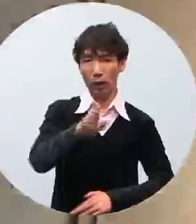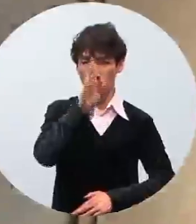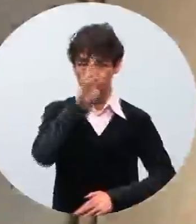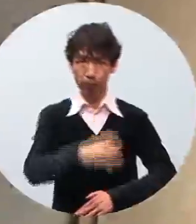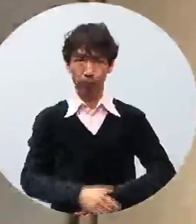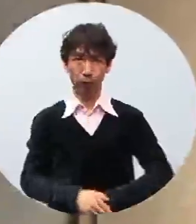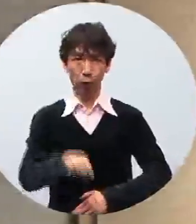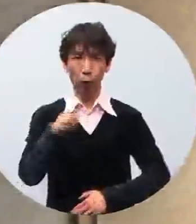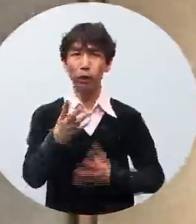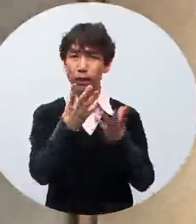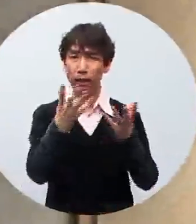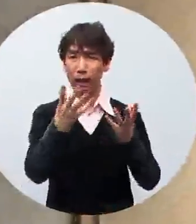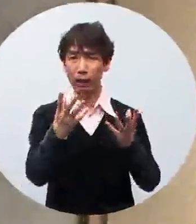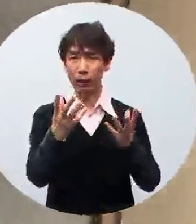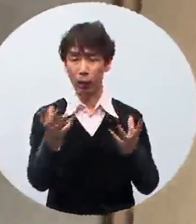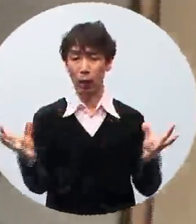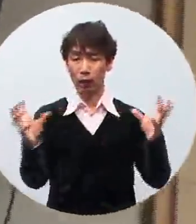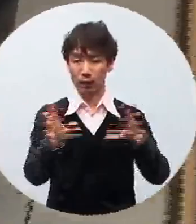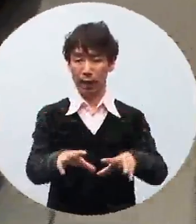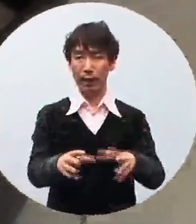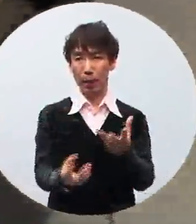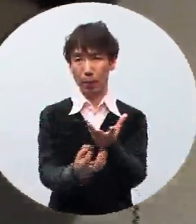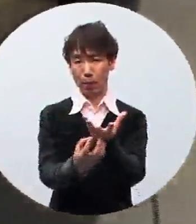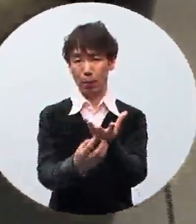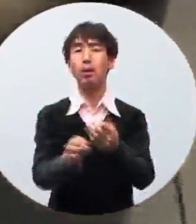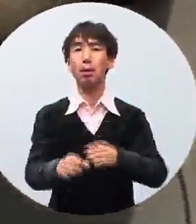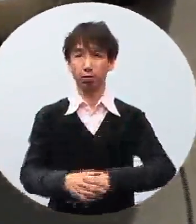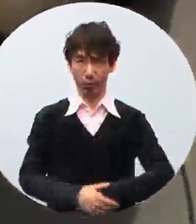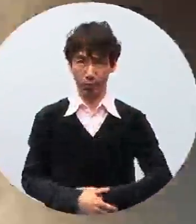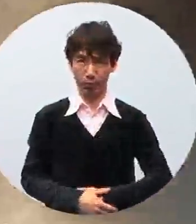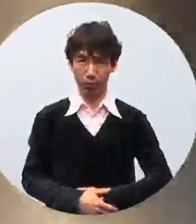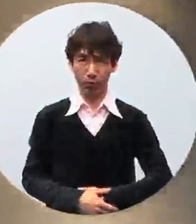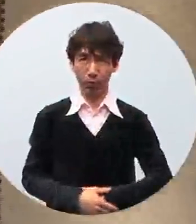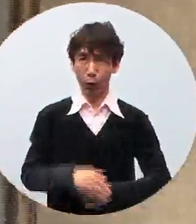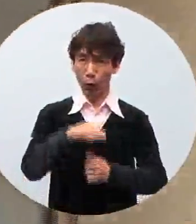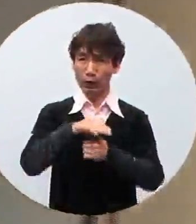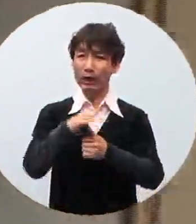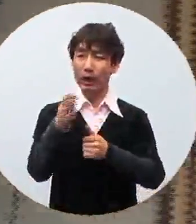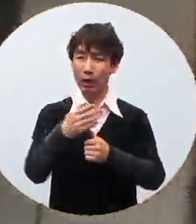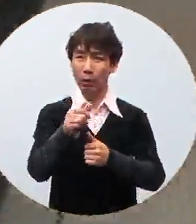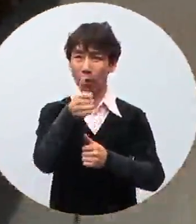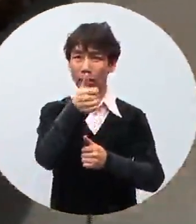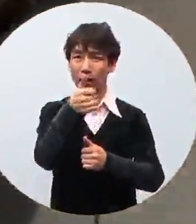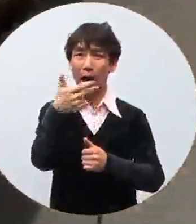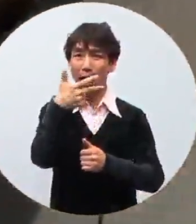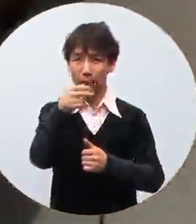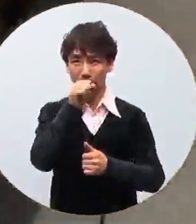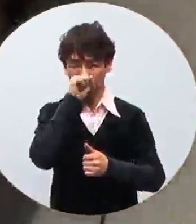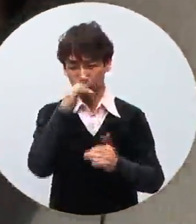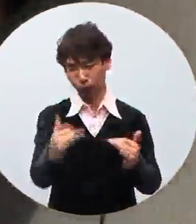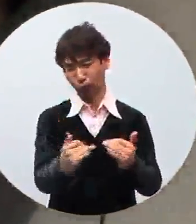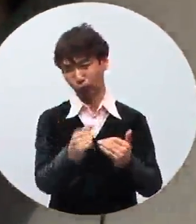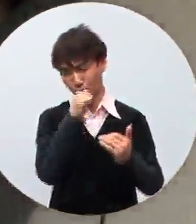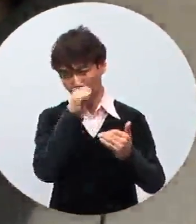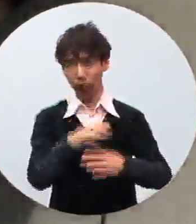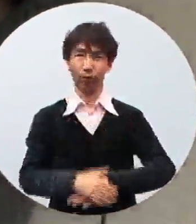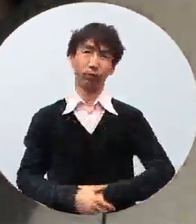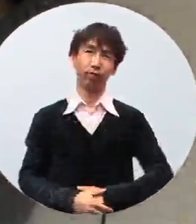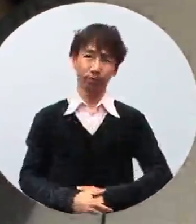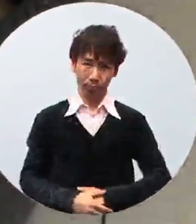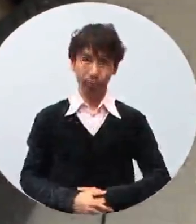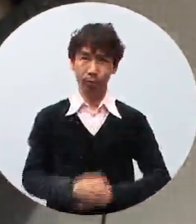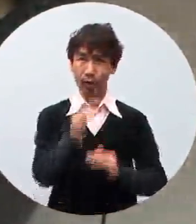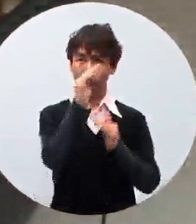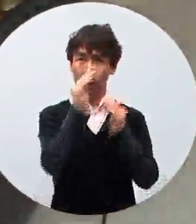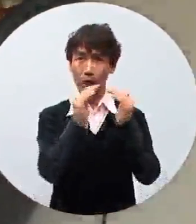そこに野菜を入れていきます。 はい、この椎茸からもまた出汁が出そうですよね。 はい、 タケノ